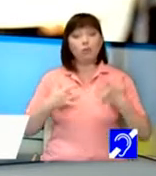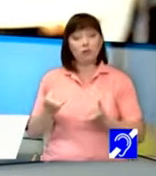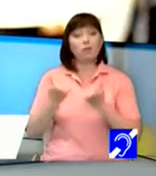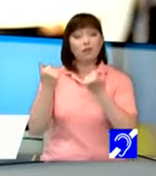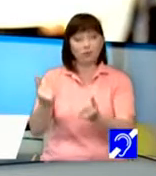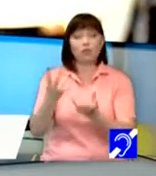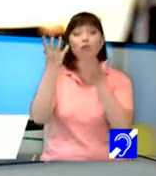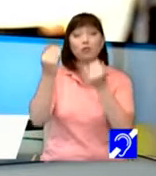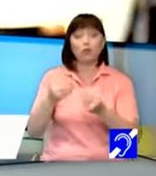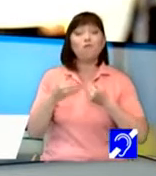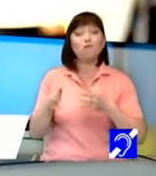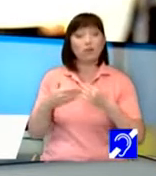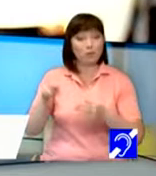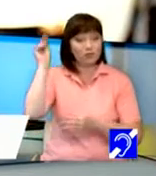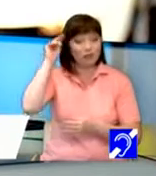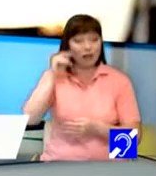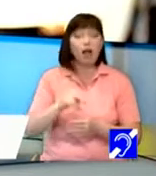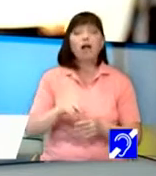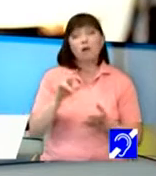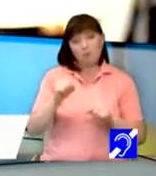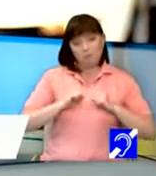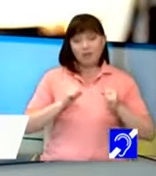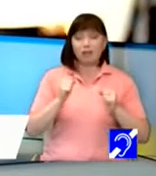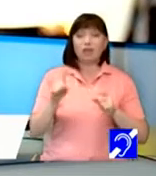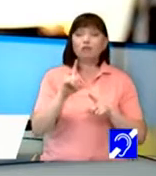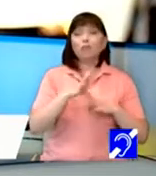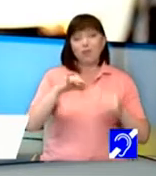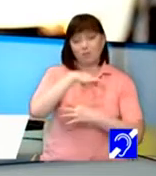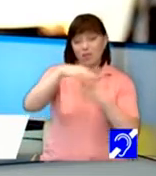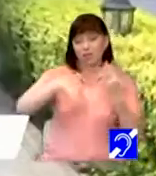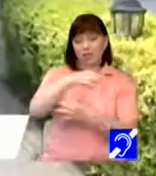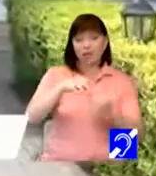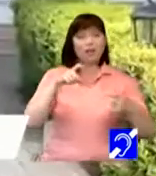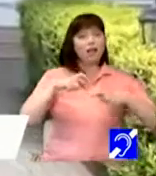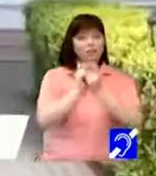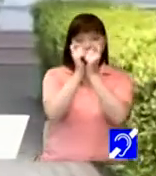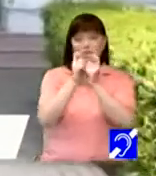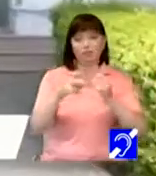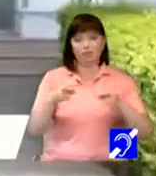dedicat zilei absolventului, trebuie să evite conflictele și altercațiile.